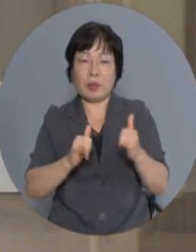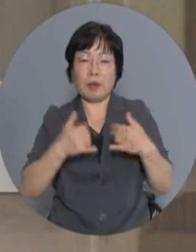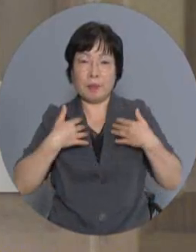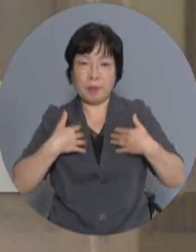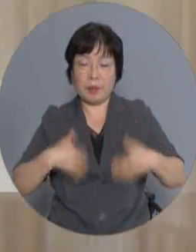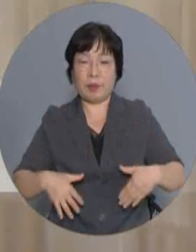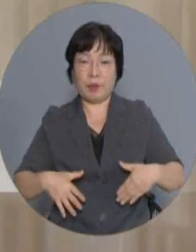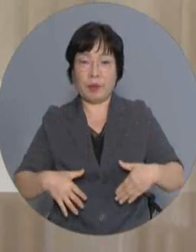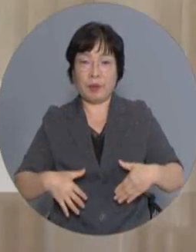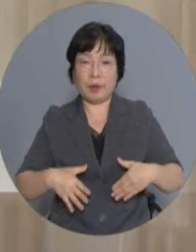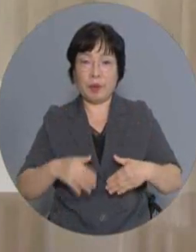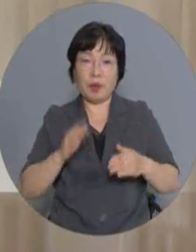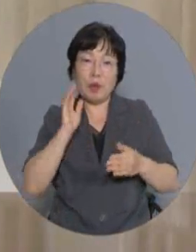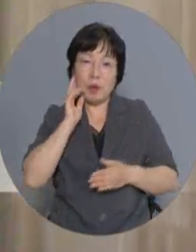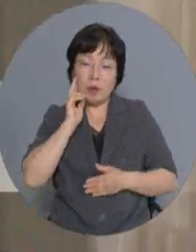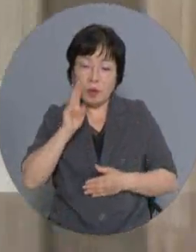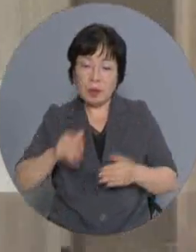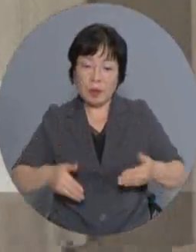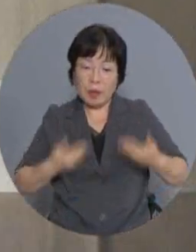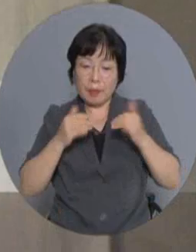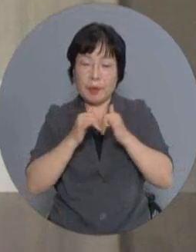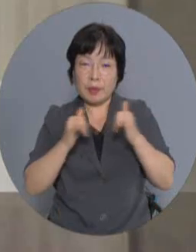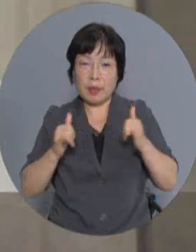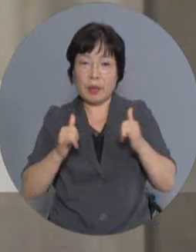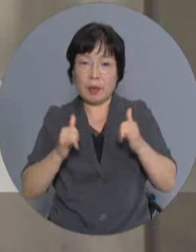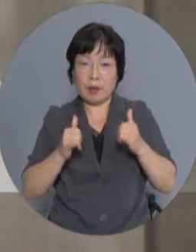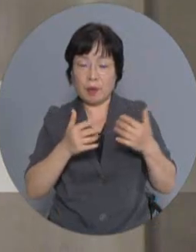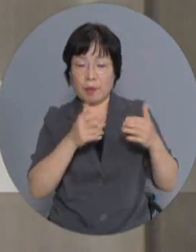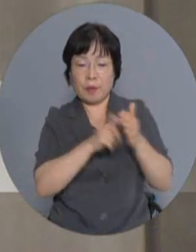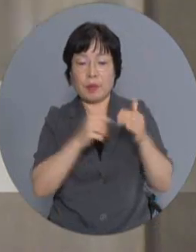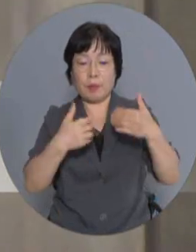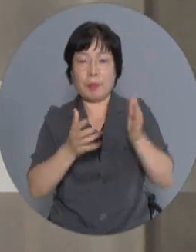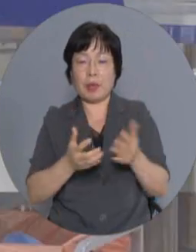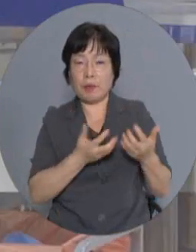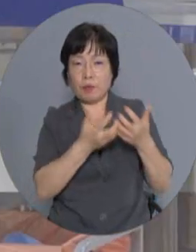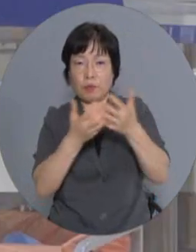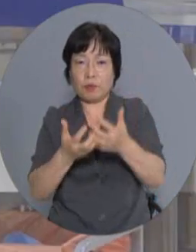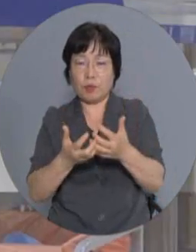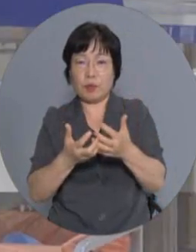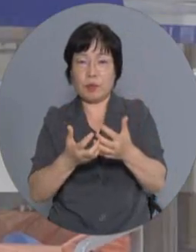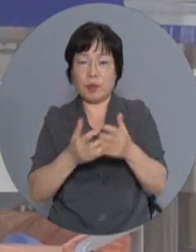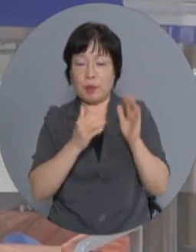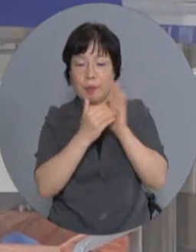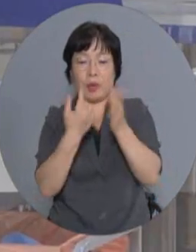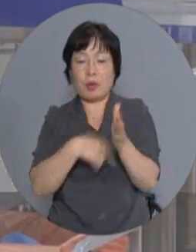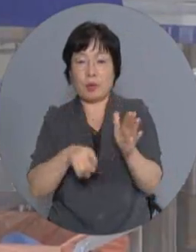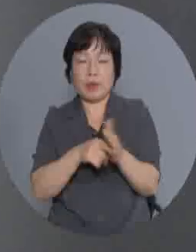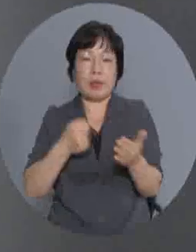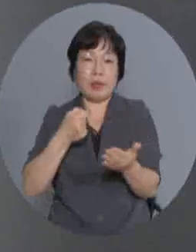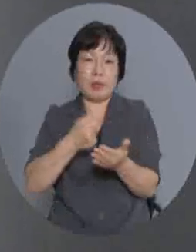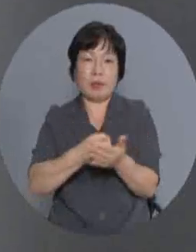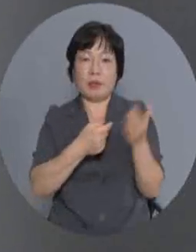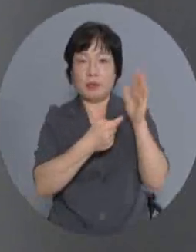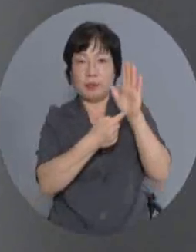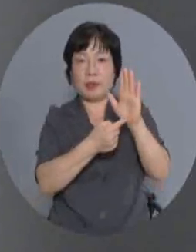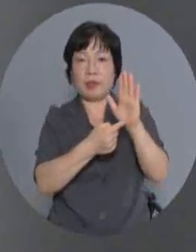누적됐다 경증 소화 환자들의 응급실 과밀화를 줄이기 위해 이런 결정을 내렸다고 밝혔 습니다